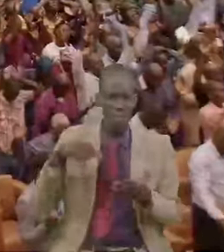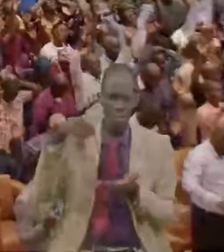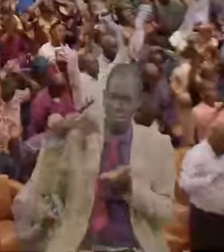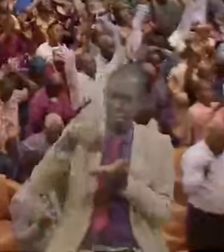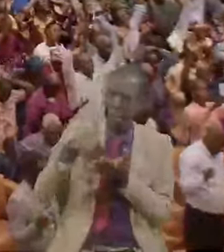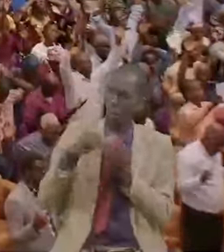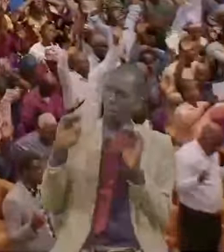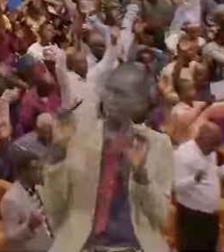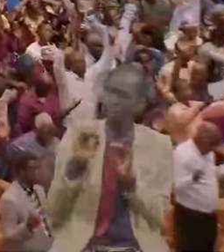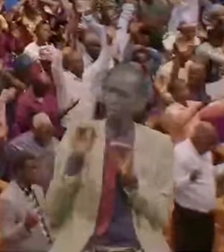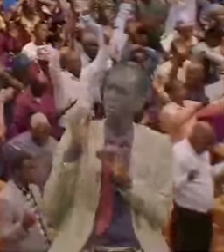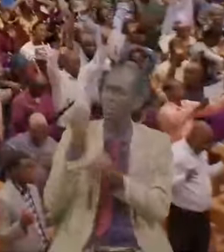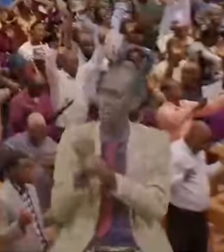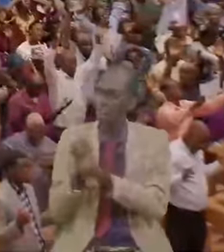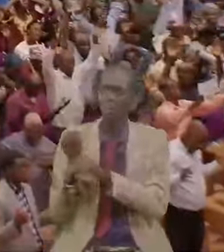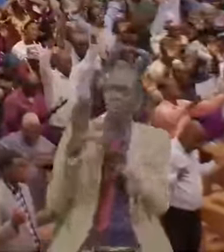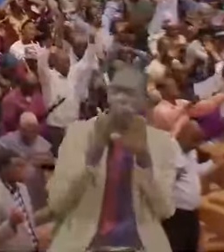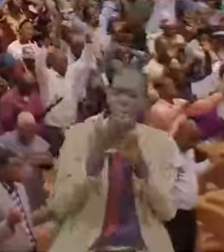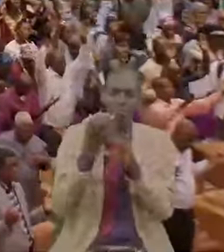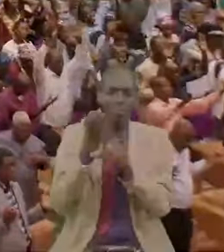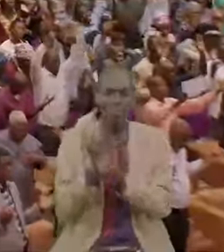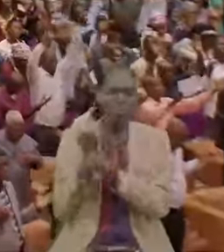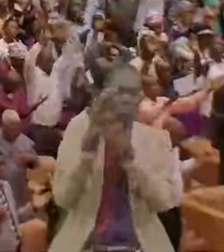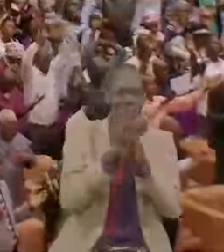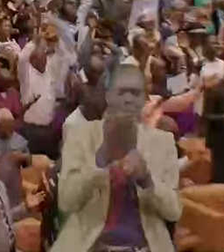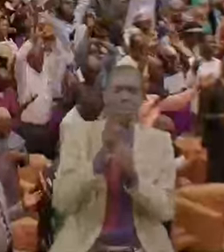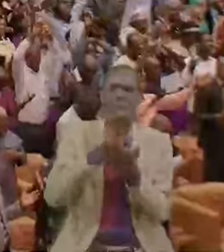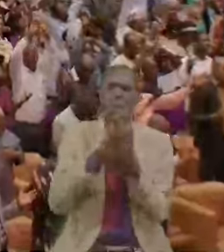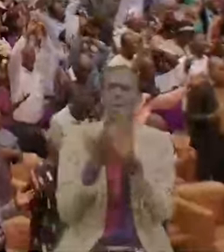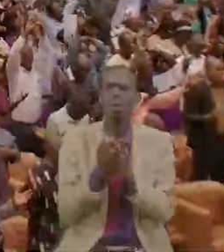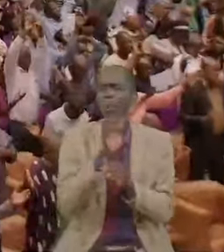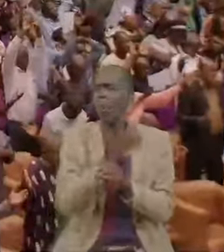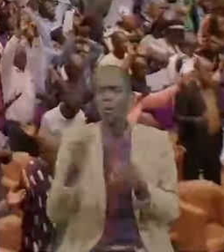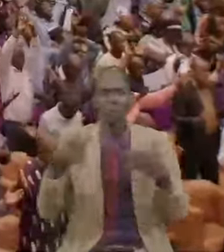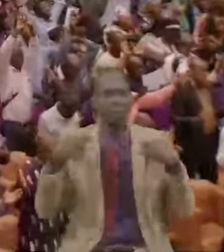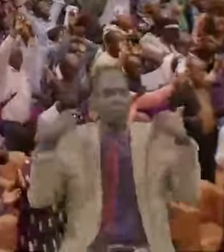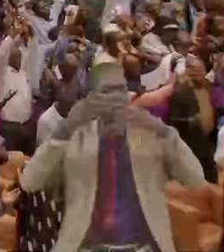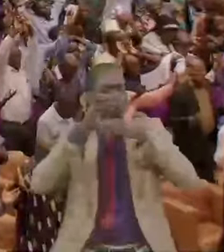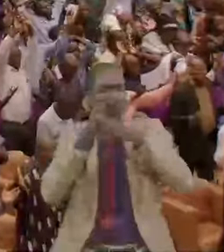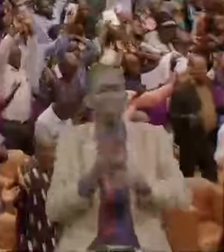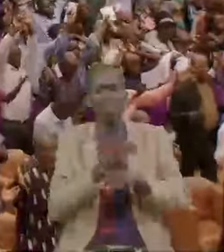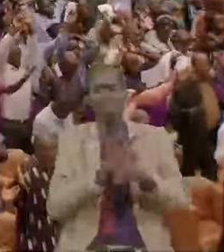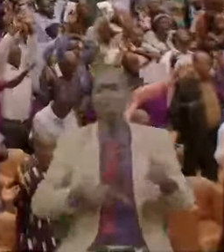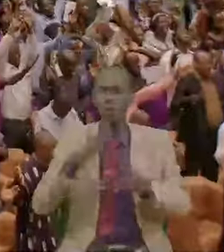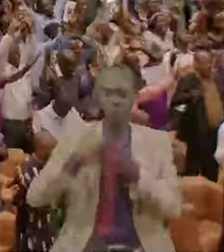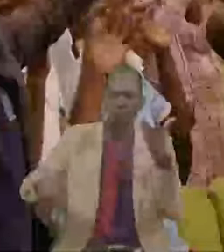Et c'est ce néant d'année, d'une année à une année, comme un chien. Seigneur,